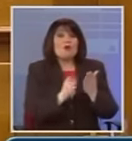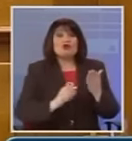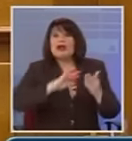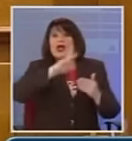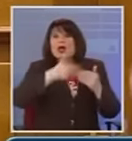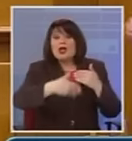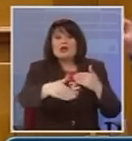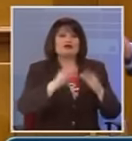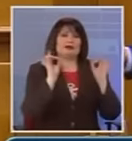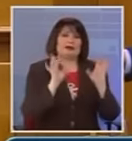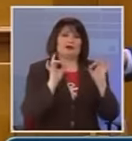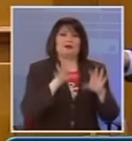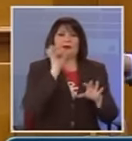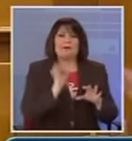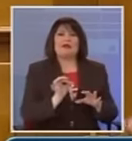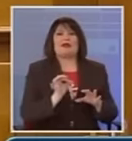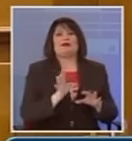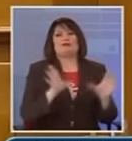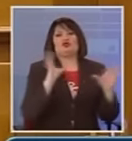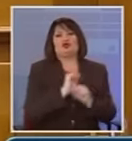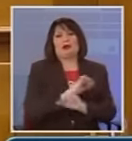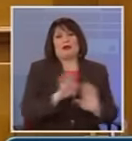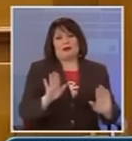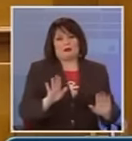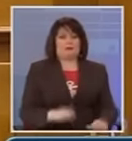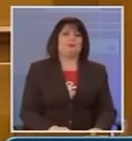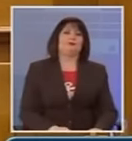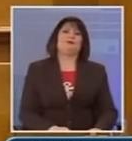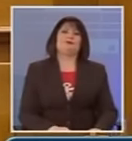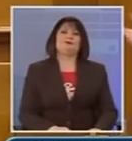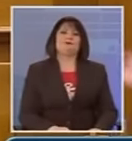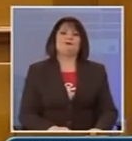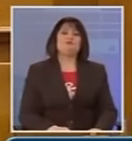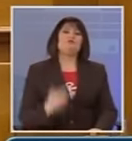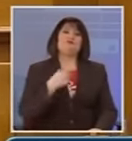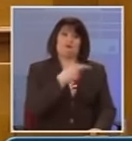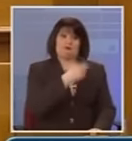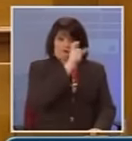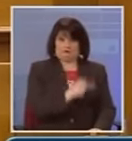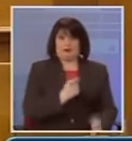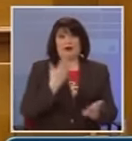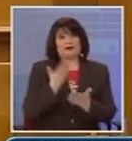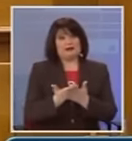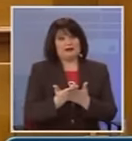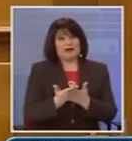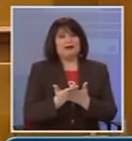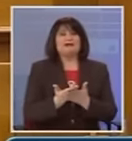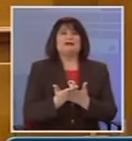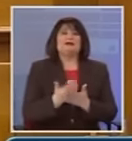χρονοδιάγραμμα. Συσκότηση έχετε επιβάλει στο πρόγραμμά σας. Ζητάτε μετά να